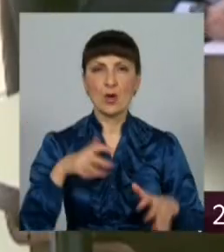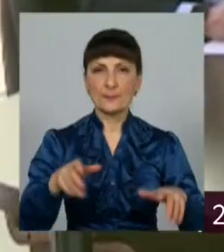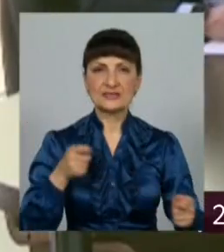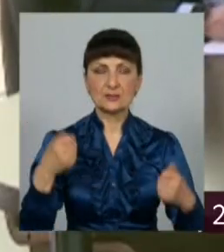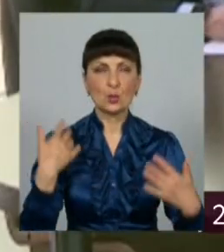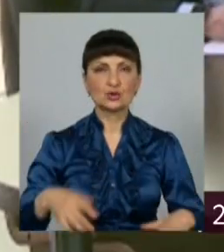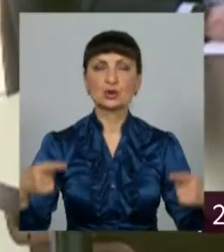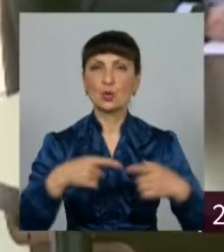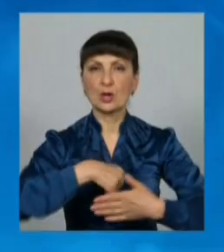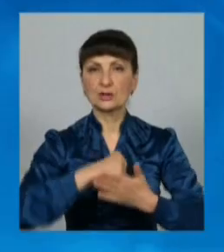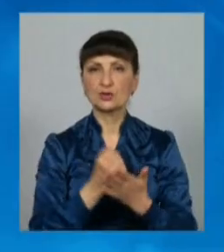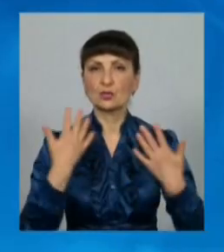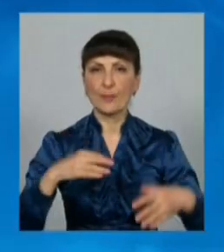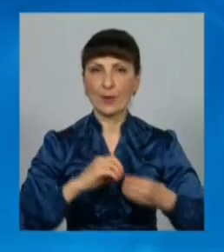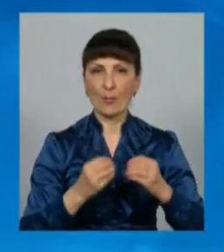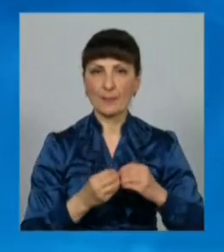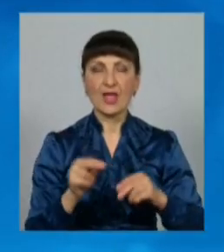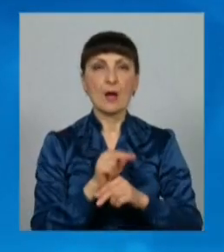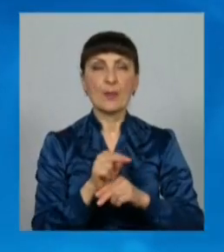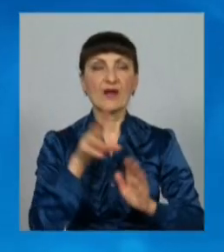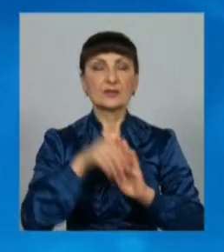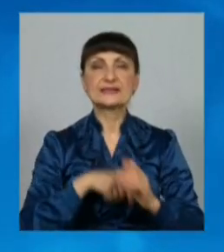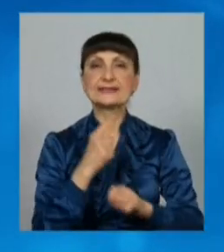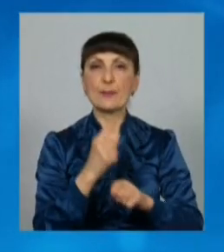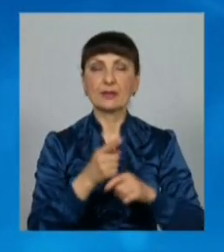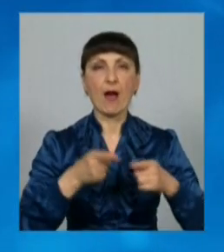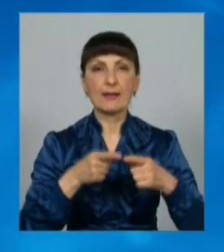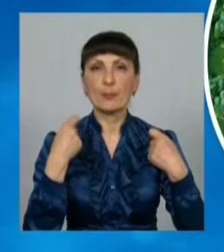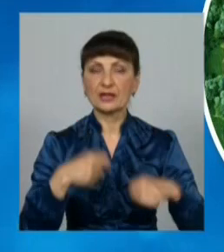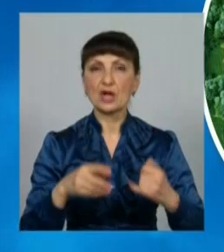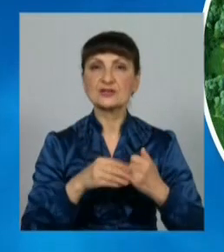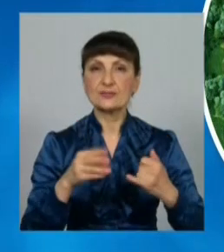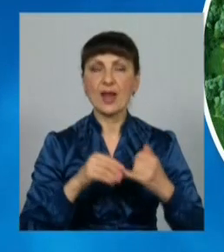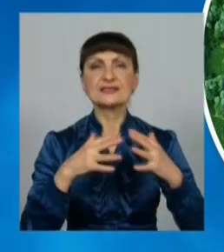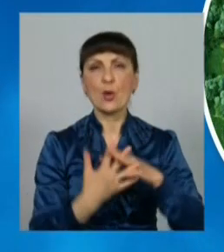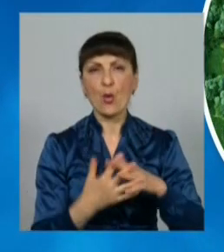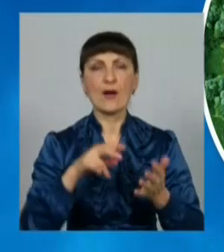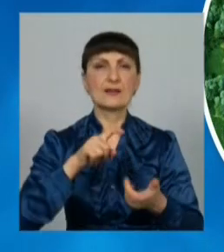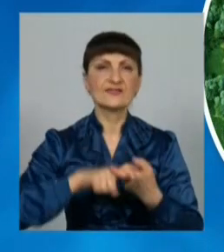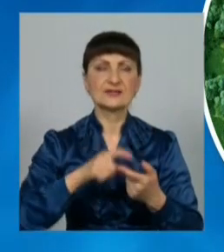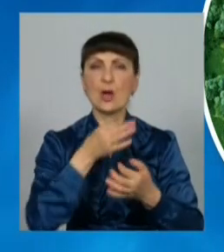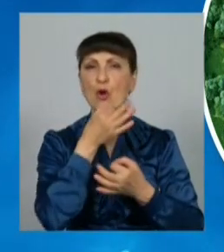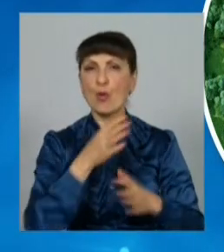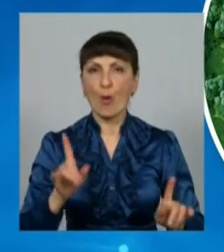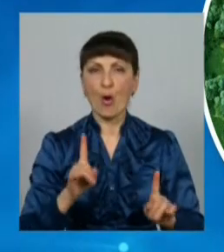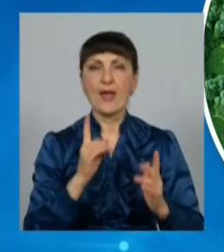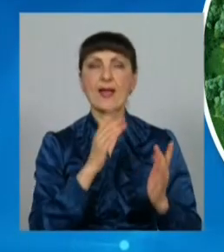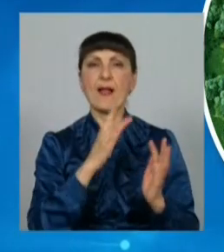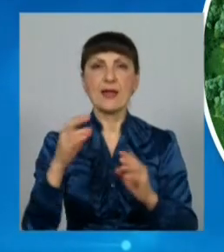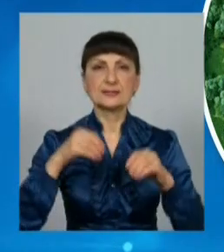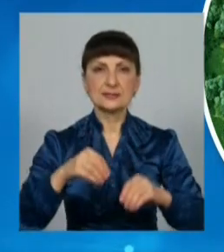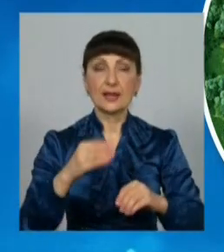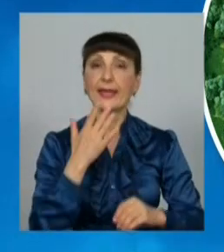окончательно решил проблему поправки предусматривают запрет на аренду и продажу земель как сельскохозяйственного назначения так и для лесоразведения